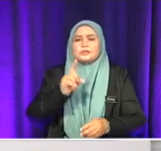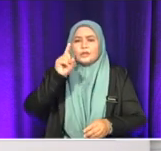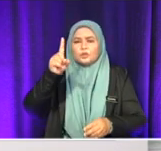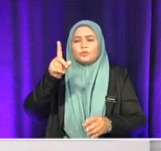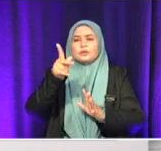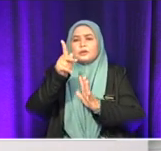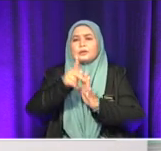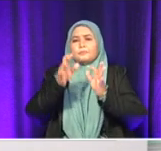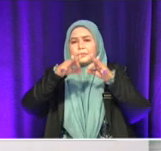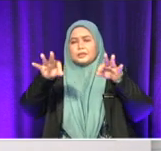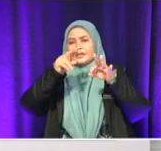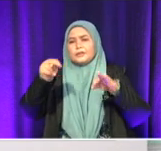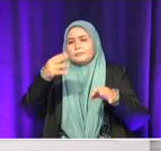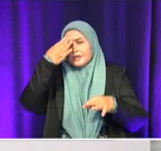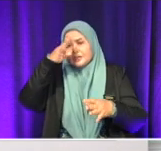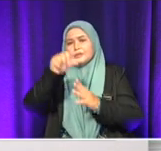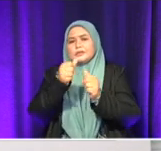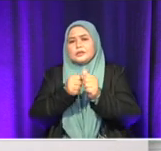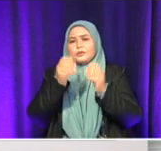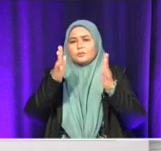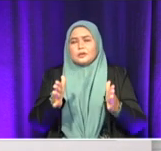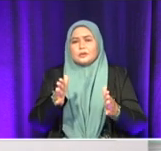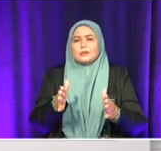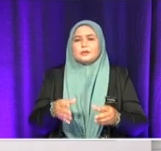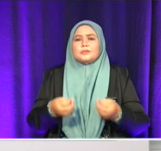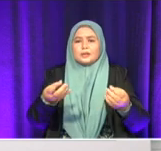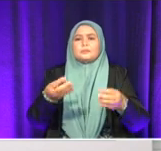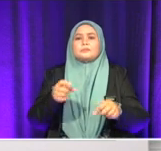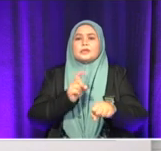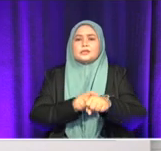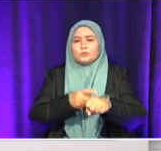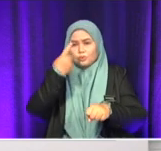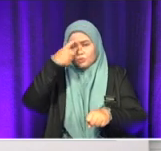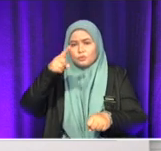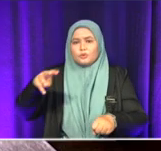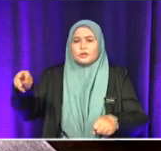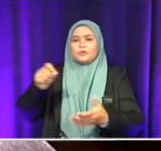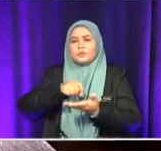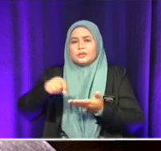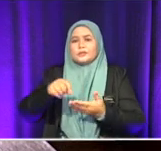kepentingan bagi setiap orang oke kita boleh berikan Masa sih keeman untuk mereka menulis